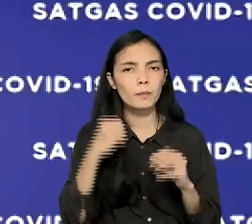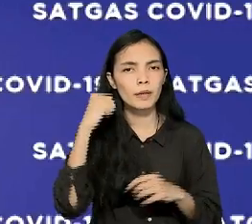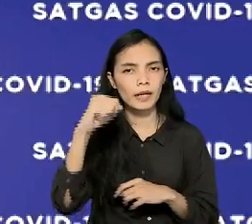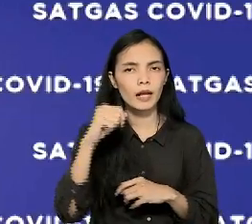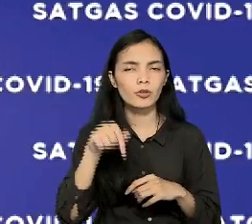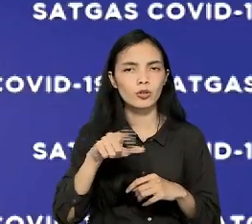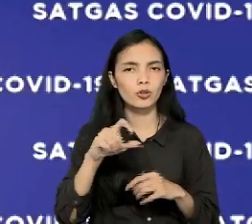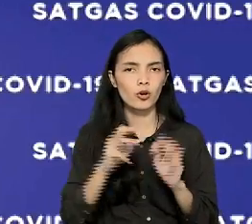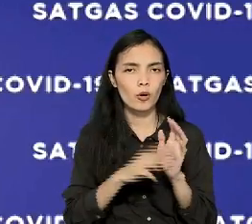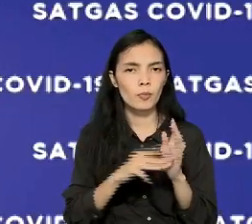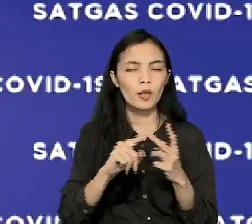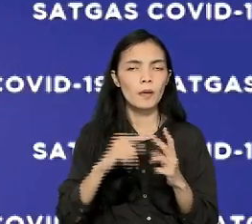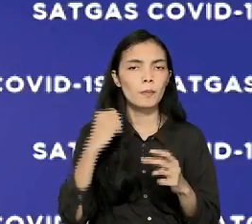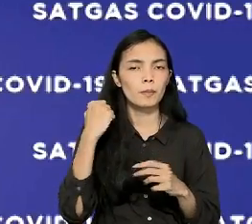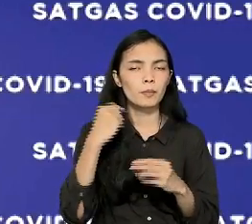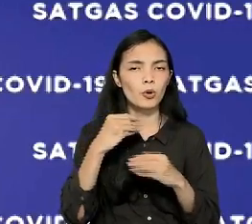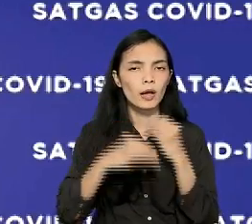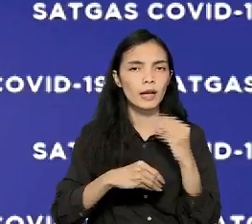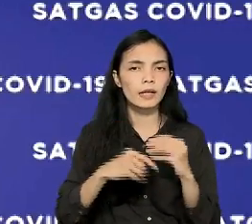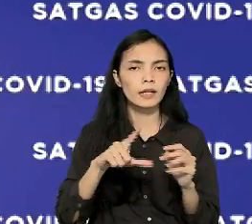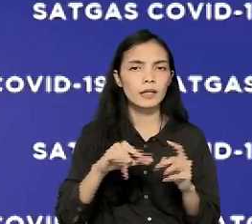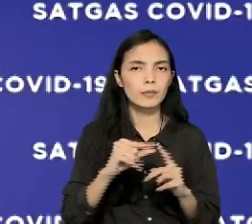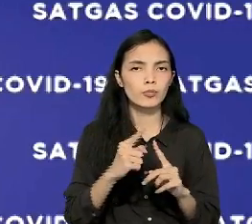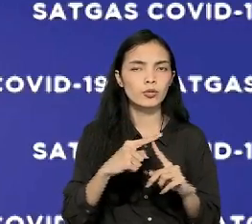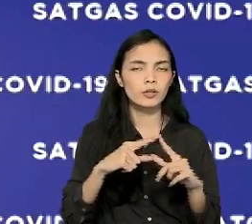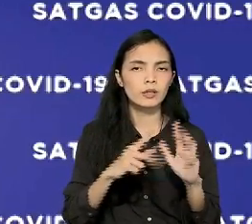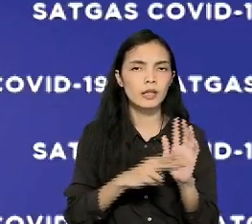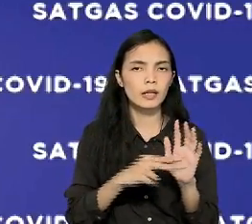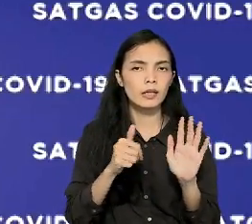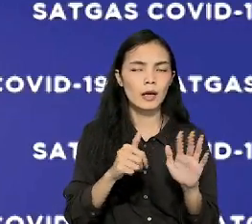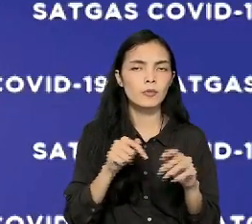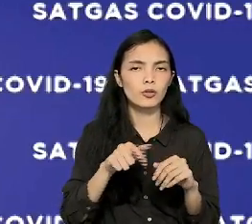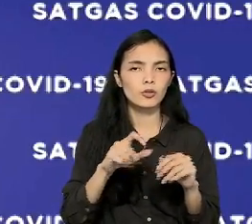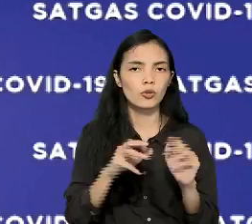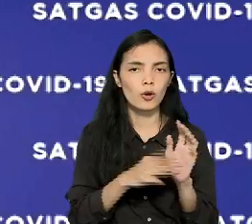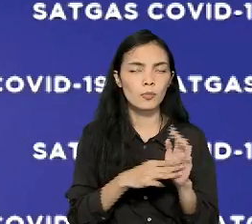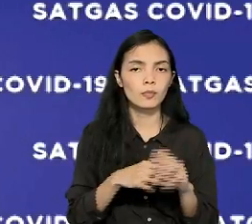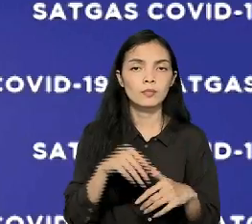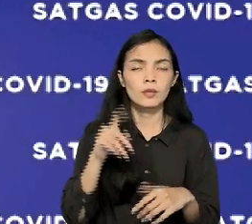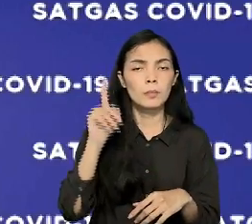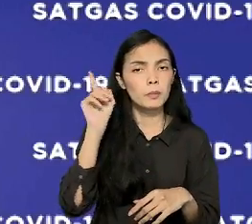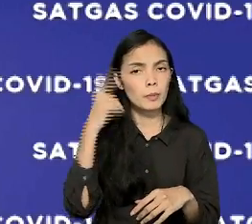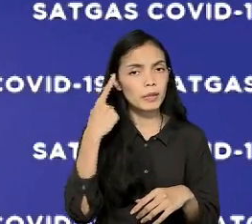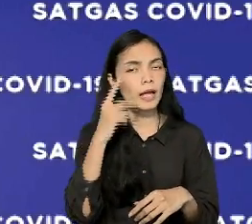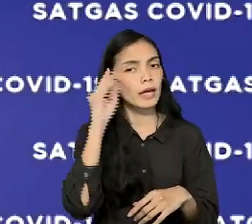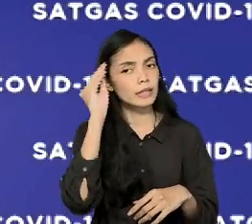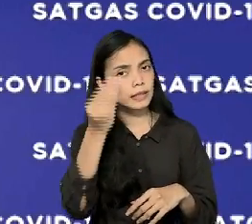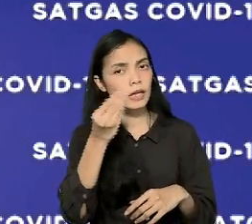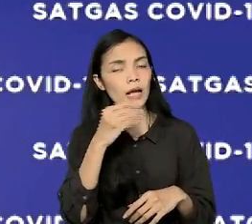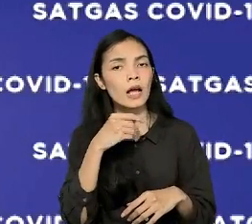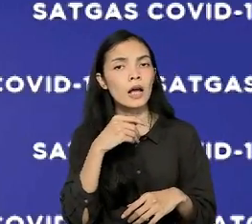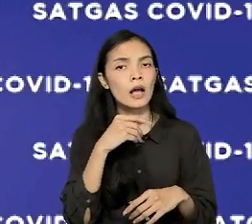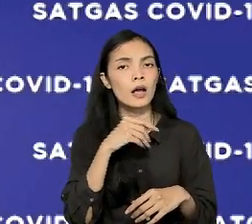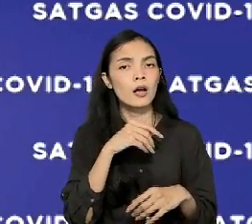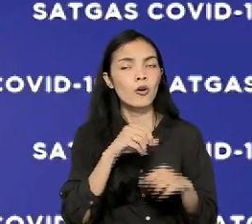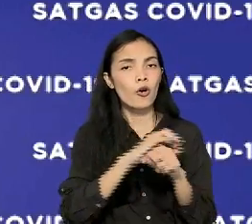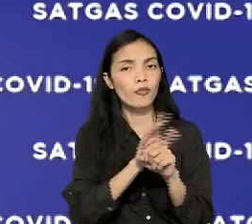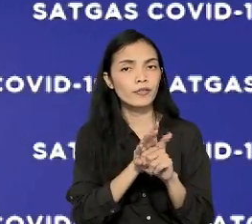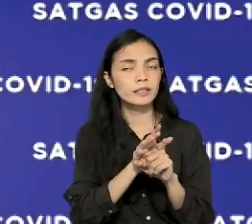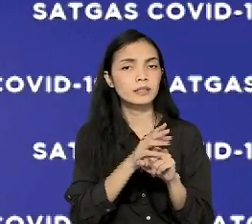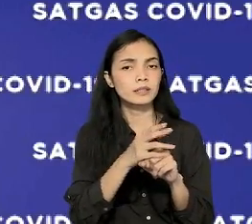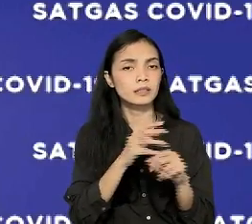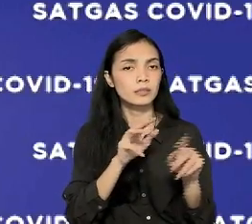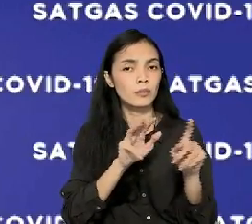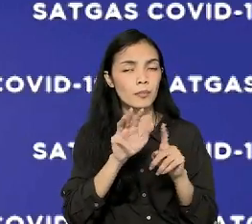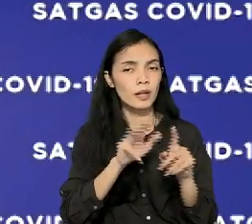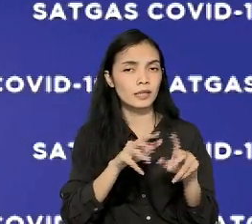Fitri Liputan6.com. Pemerintah berencana menerapkan micro lockdown untuk mencegah penyebaran COVID-19 di